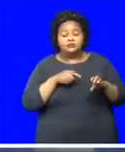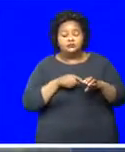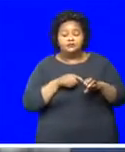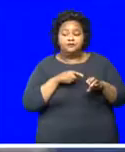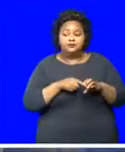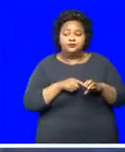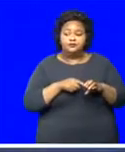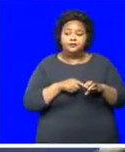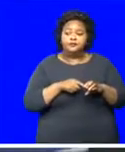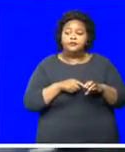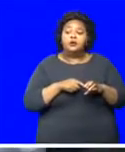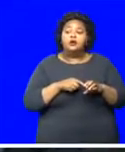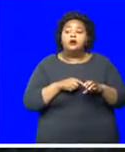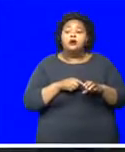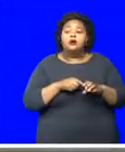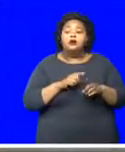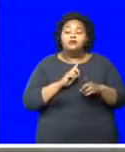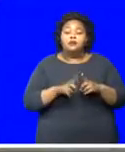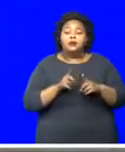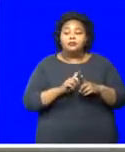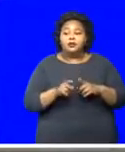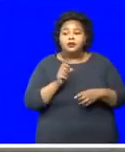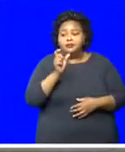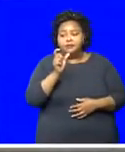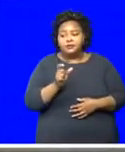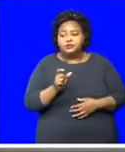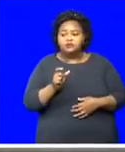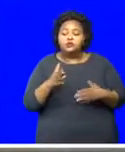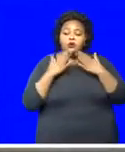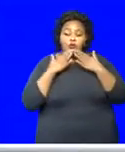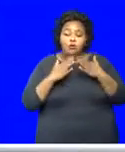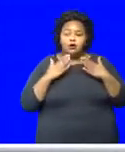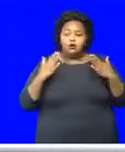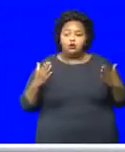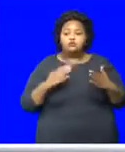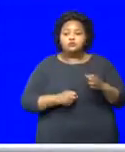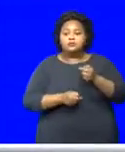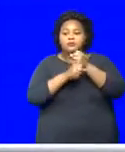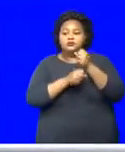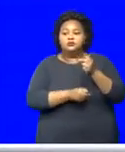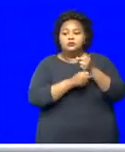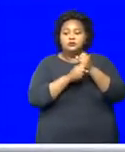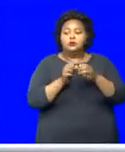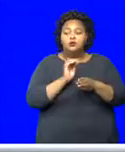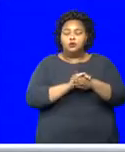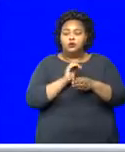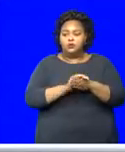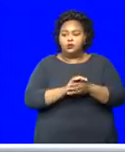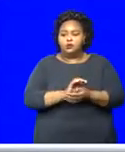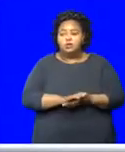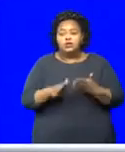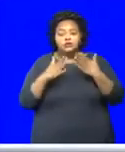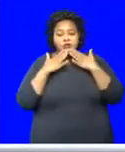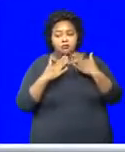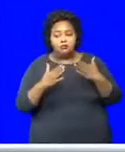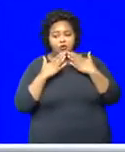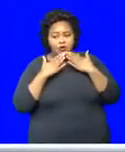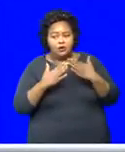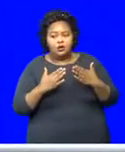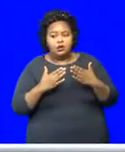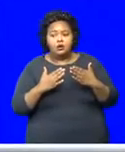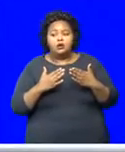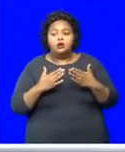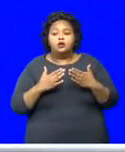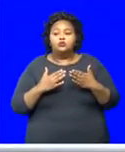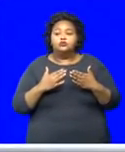lemidlalo ubulala emabhodlela ngendlela lasekelekwe ngayo kule midlalo. So siyajabula kakhulu ngekuthi ngesupport lesiyipholile